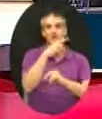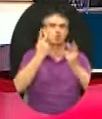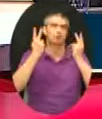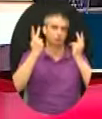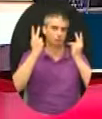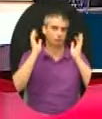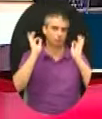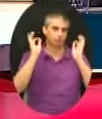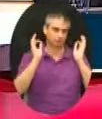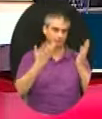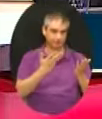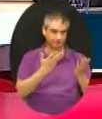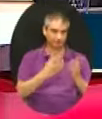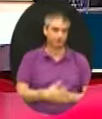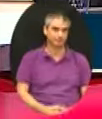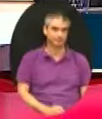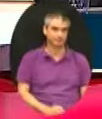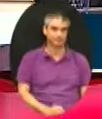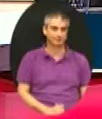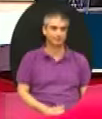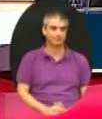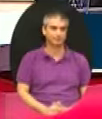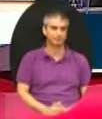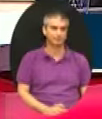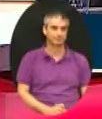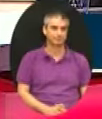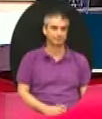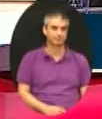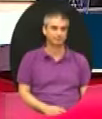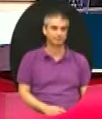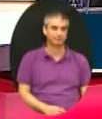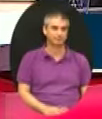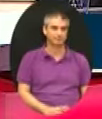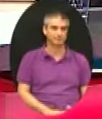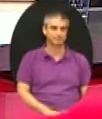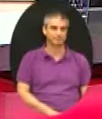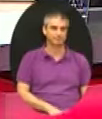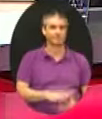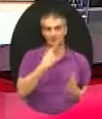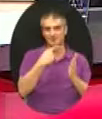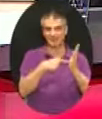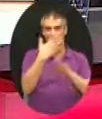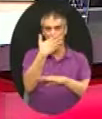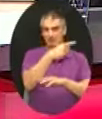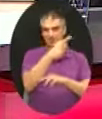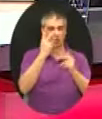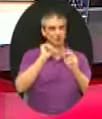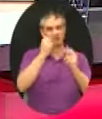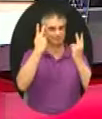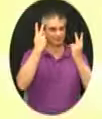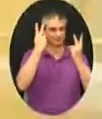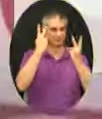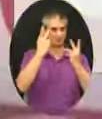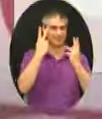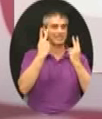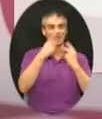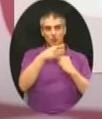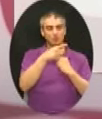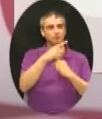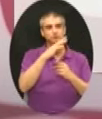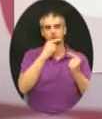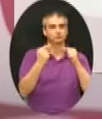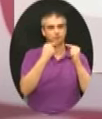המפתח, ואם אנחנו נצביע על מדינות המפתח העיקריות, אז אנחנו רואים שהמגמה היא של